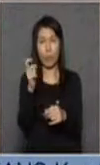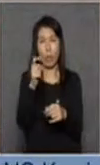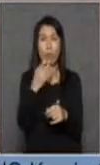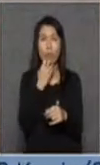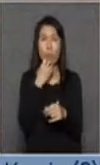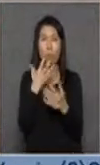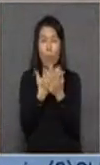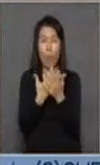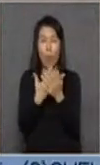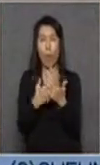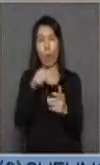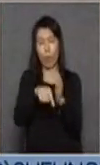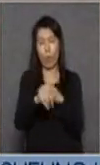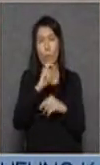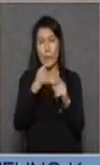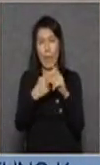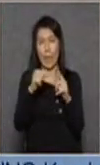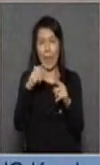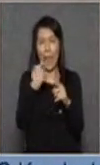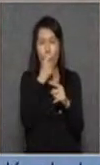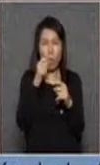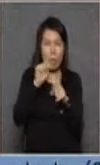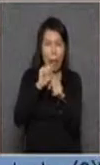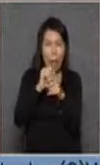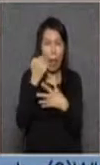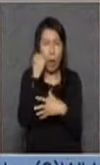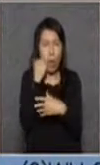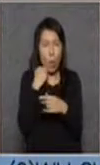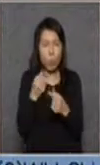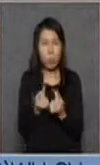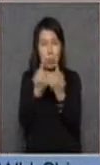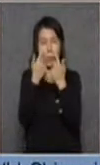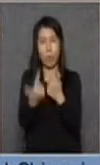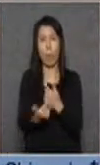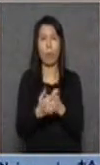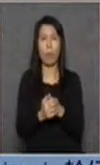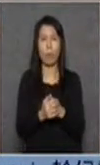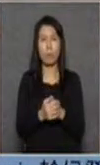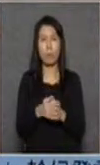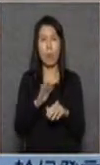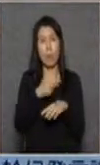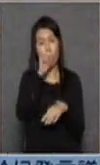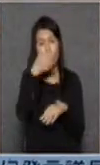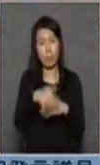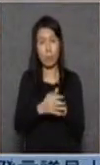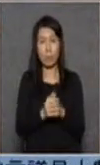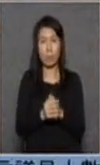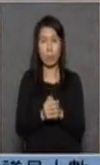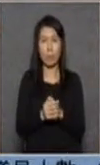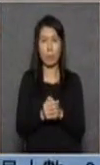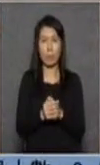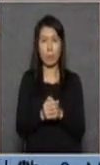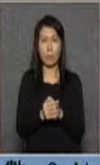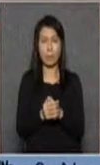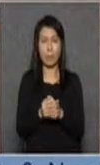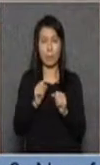個聯網人口增長同埋老化的程度嘅。頭先我提過啦，就我